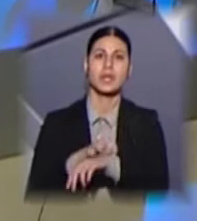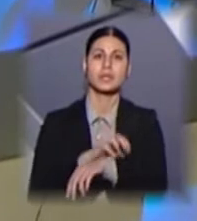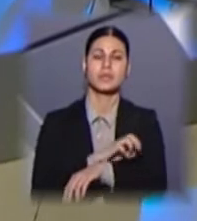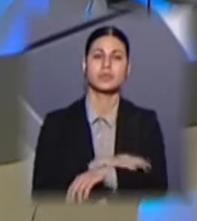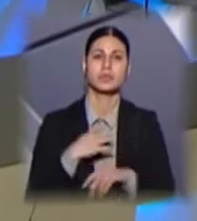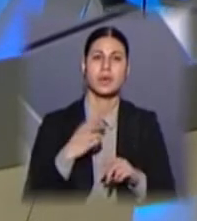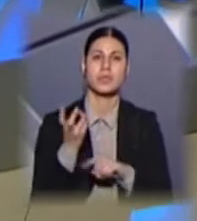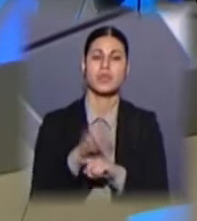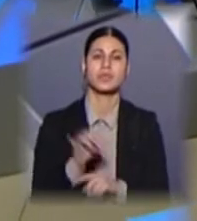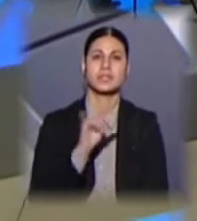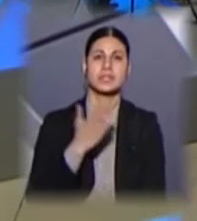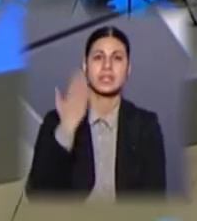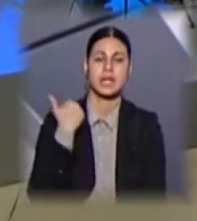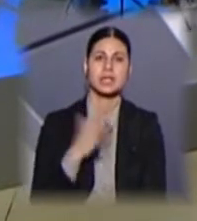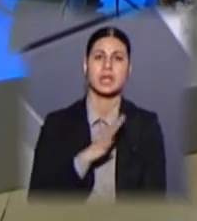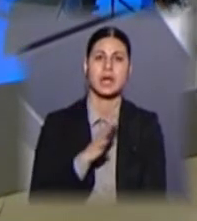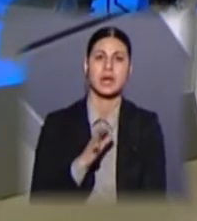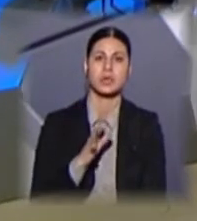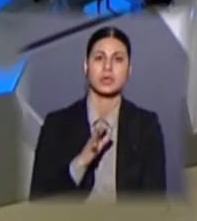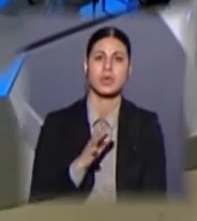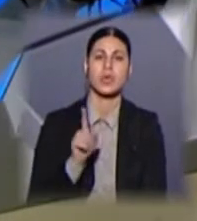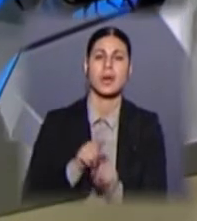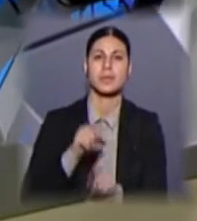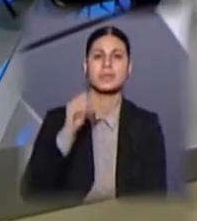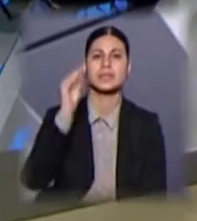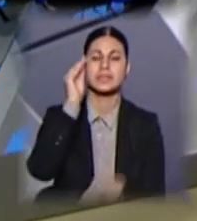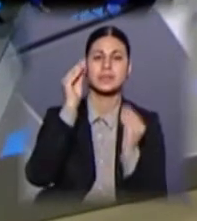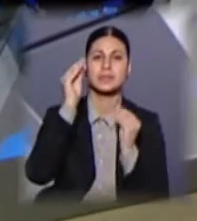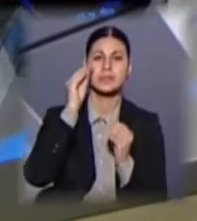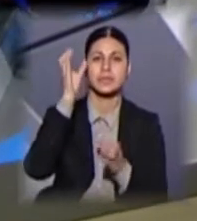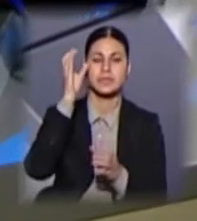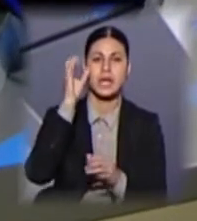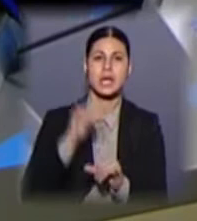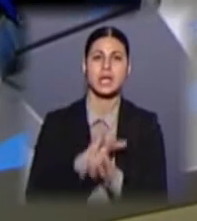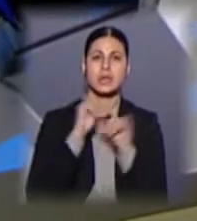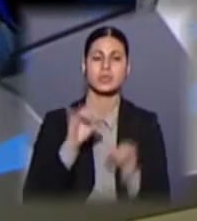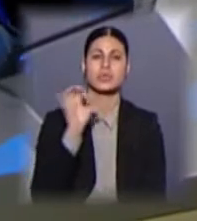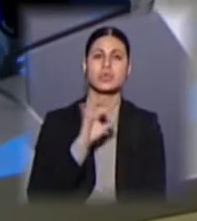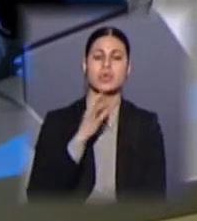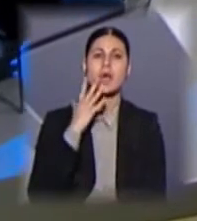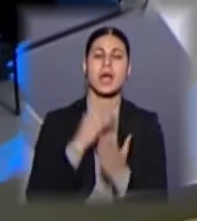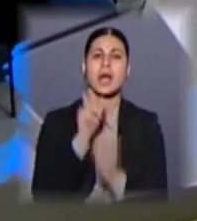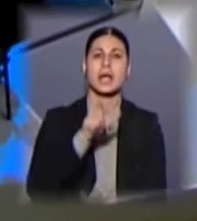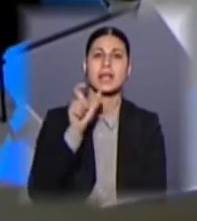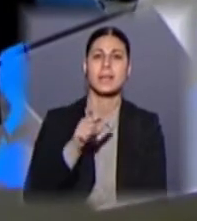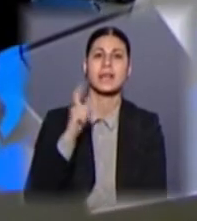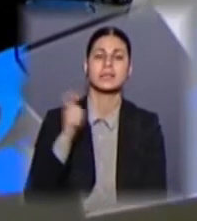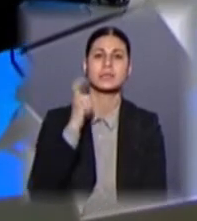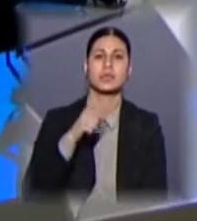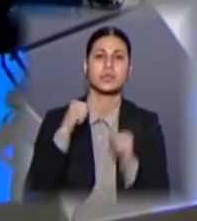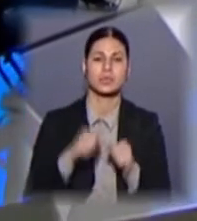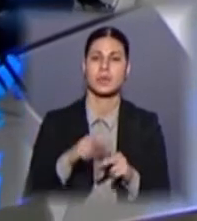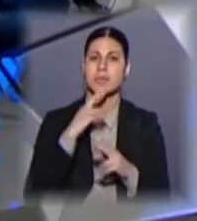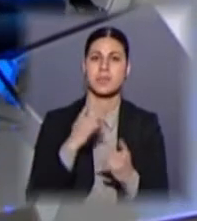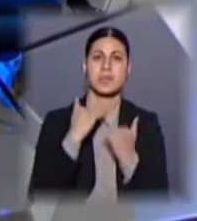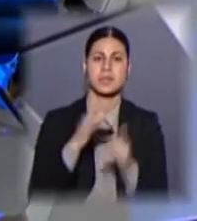სადაც საერთოდ უგულებელ ყოფილი იყო ინტელექტუალური საკუთრება, ესე ვთქვათ, ადამიანების საავტორო უფლებას არცემდა პატივს საბჭოთა